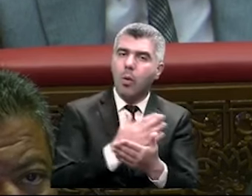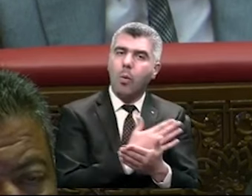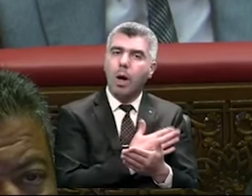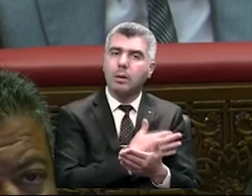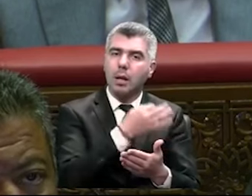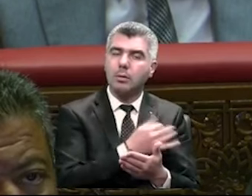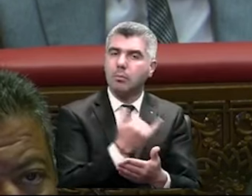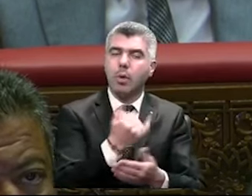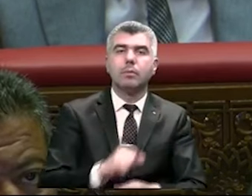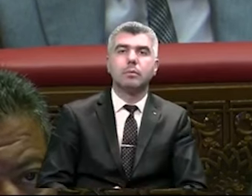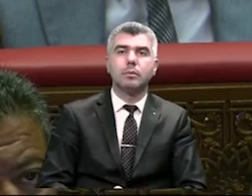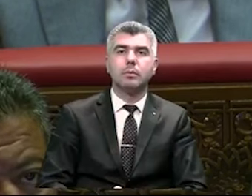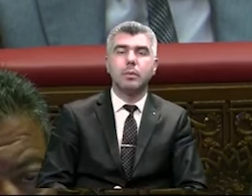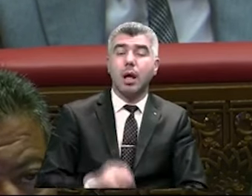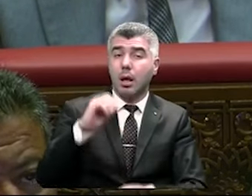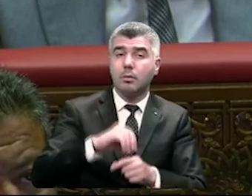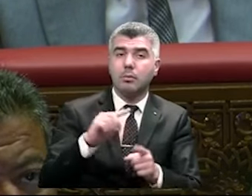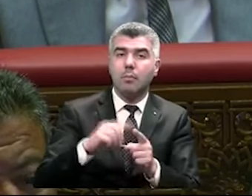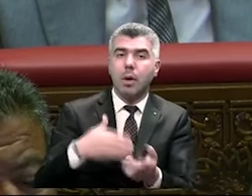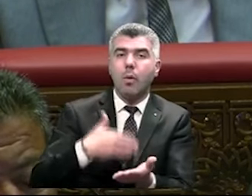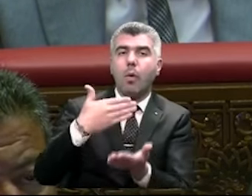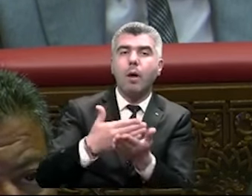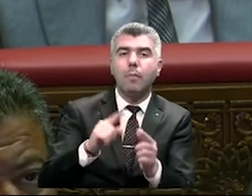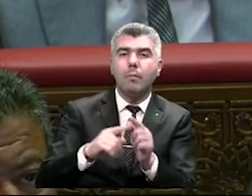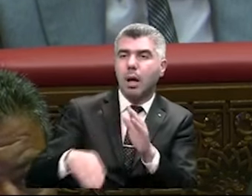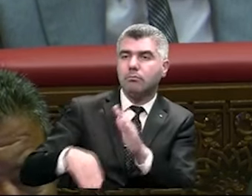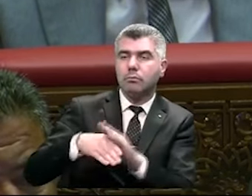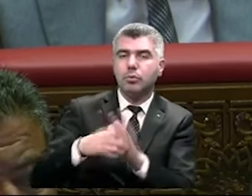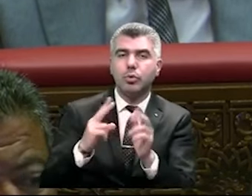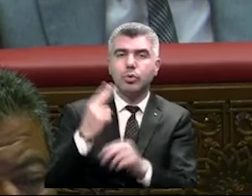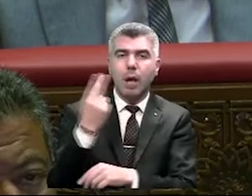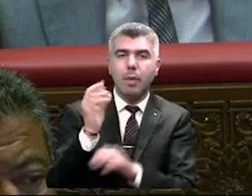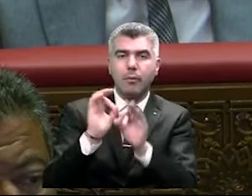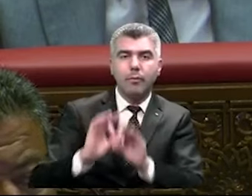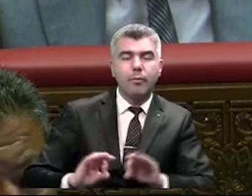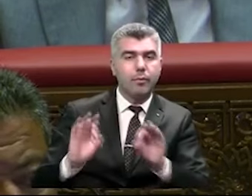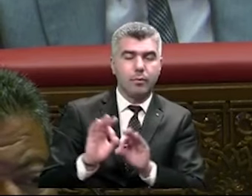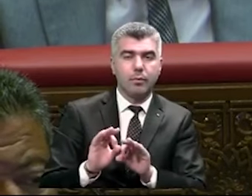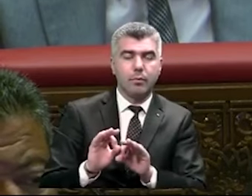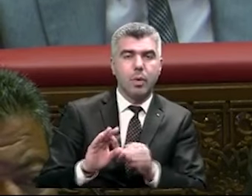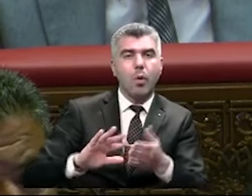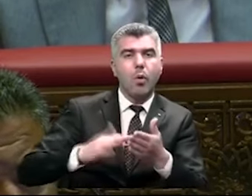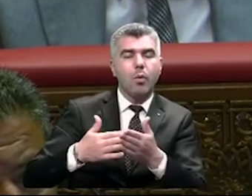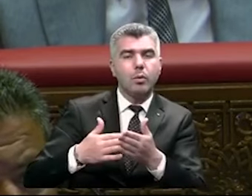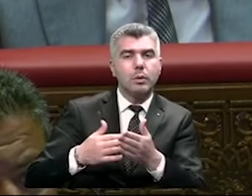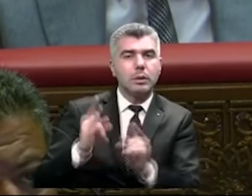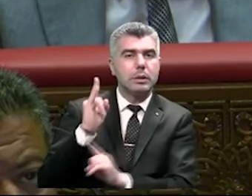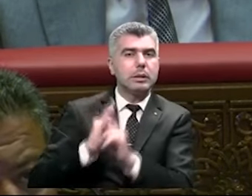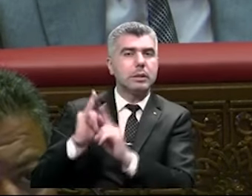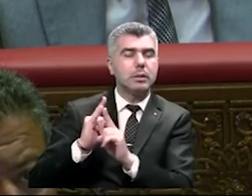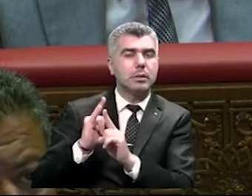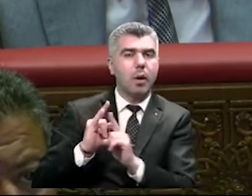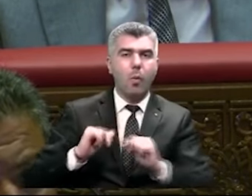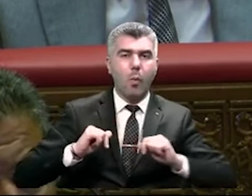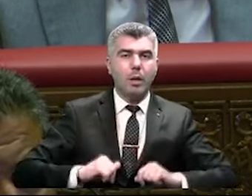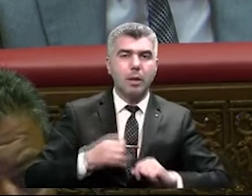الحبيب كما يساهم في الحد من ظاهره الهض الجامعي فبجو للمعطيات المقدمه من طرفكم السييد